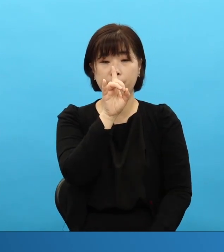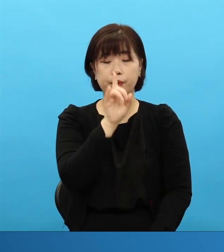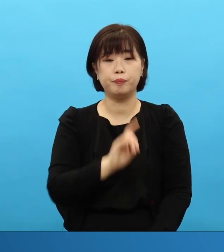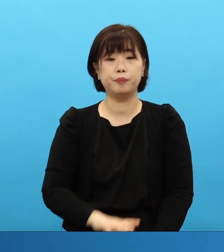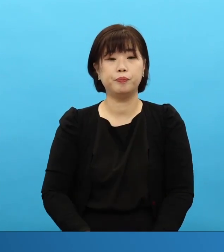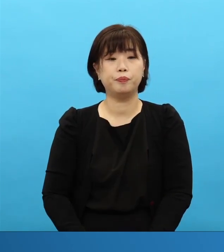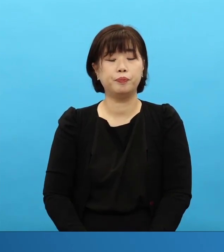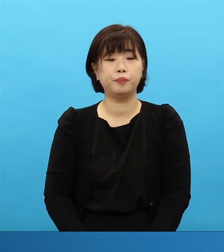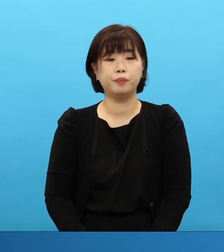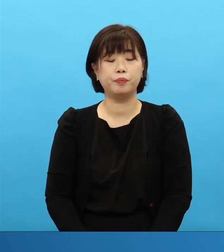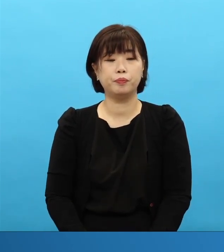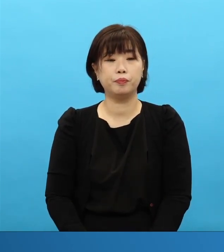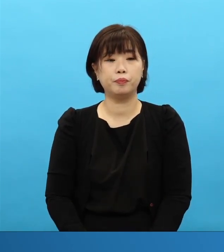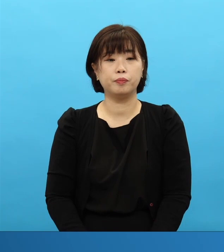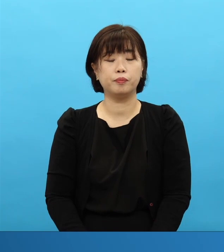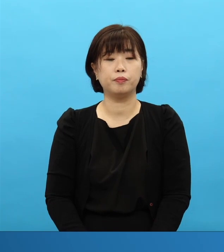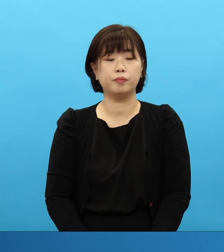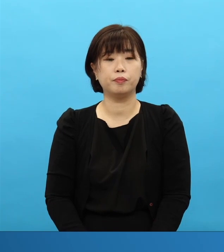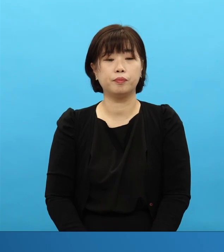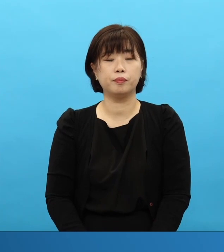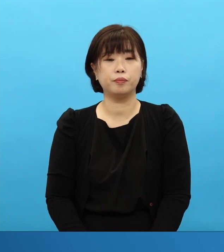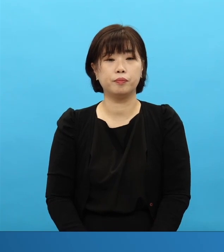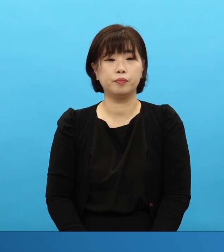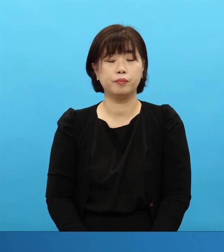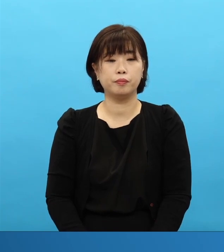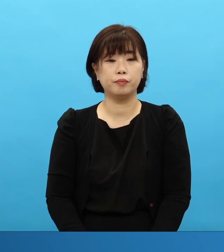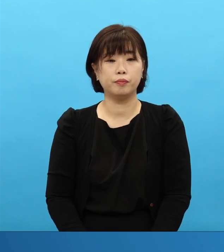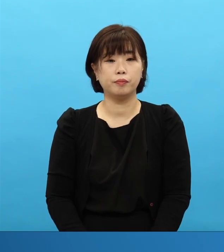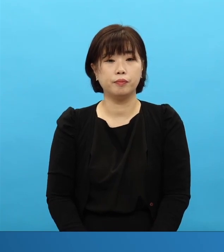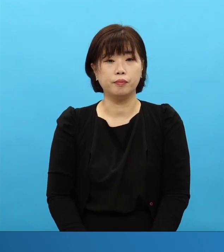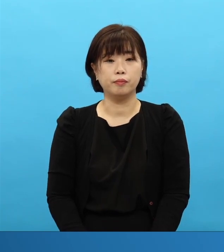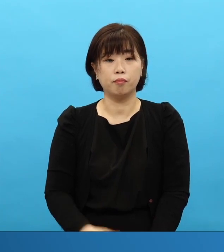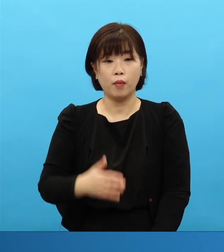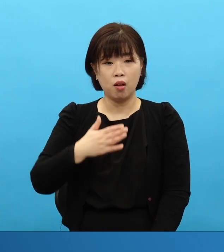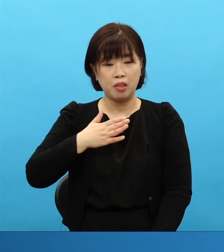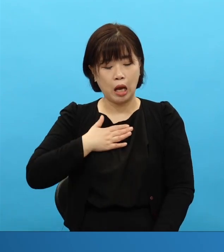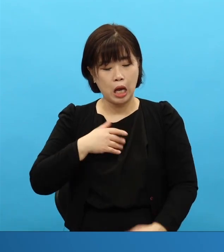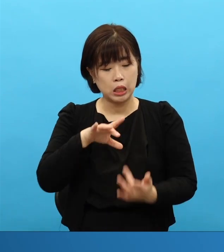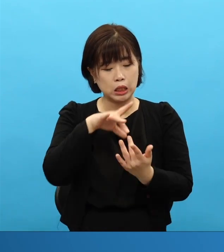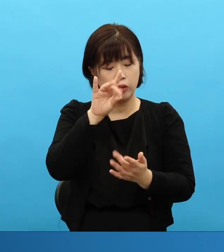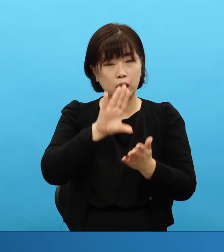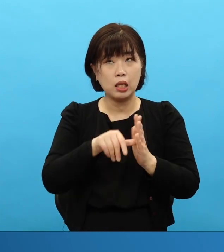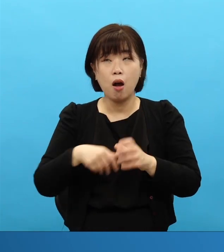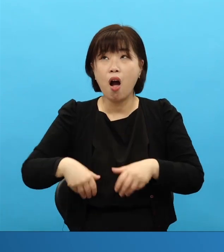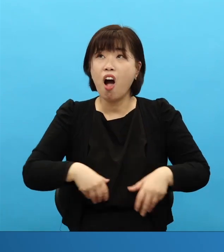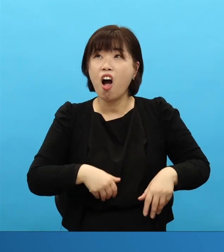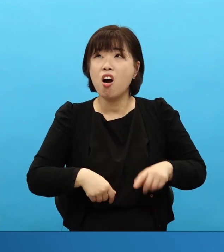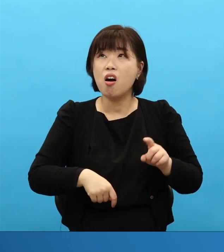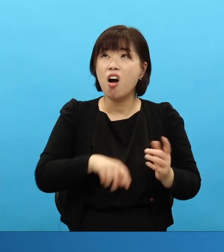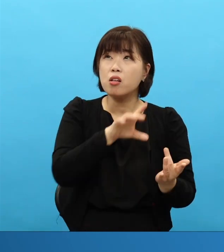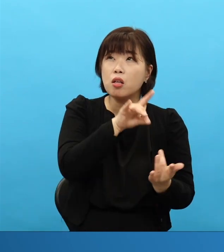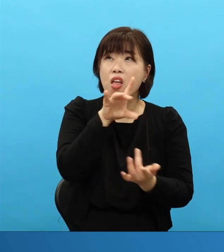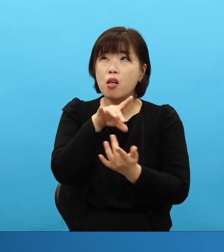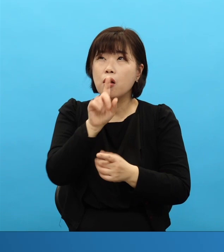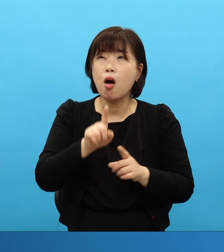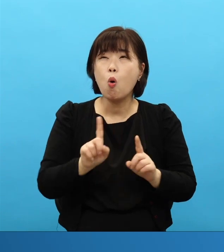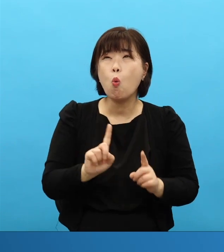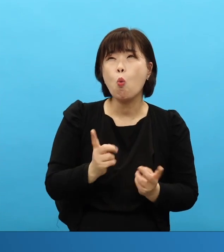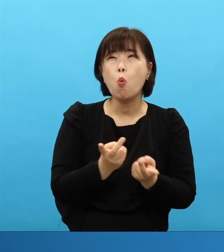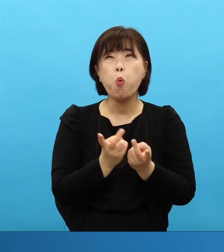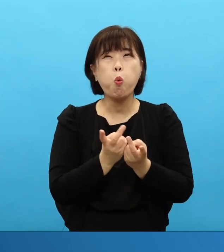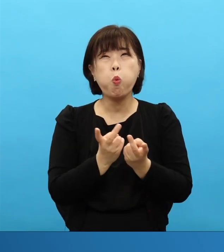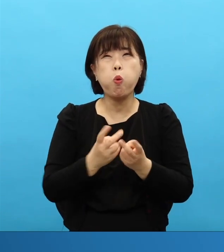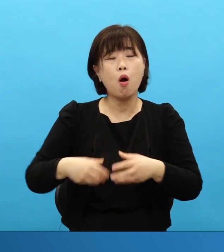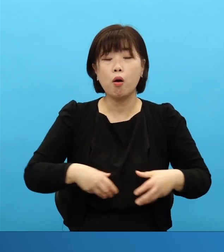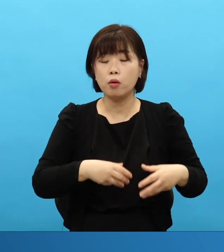이 답을 느끼면요, 내가 선택하는데 갈등할 필요가 없어. If you feel this answer, there's no conflict in making a choice. 왜냐? 하나님